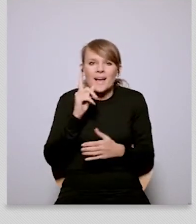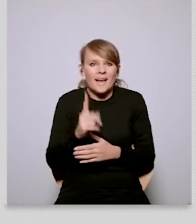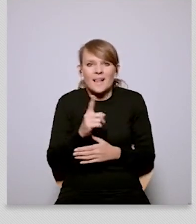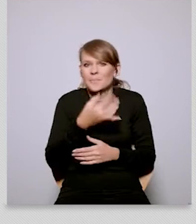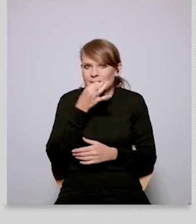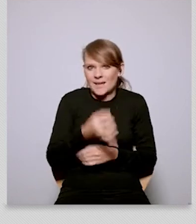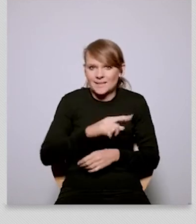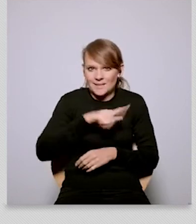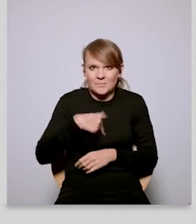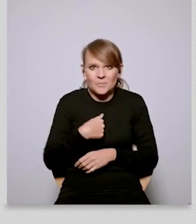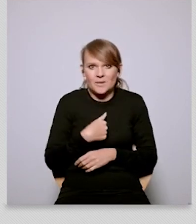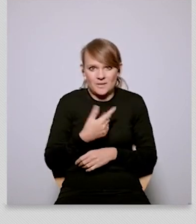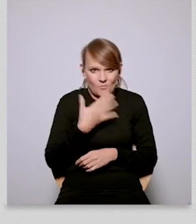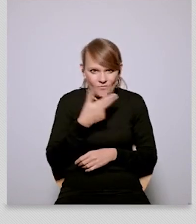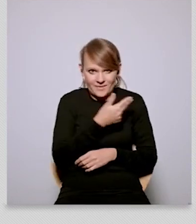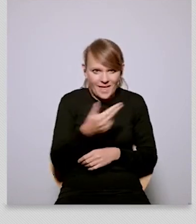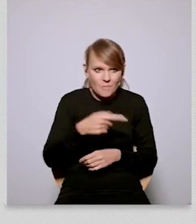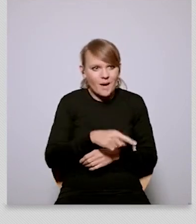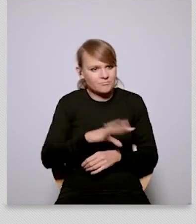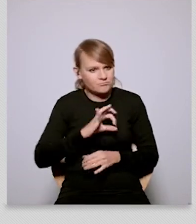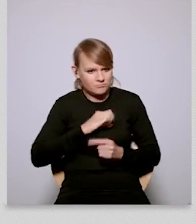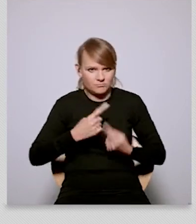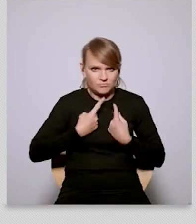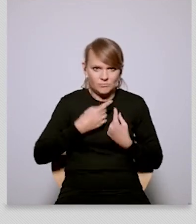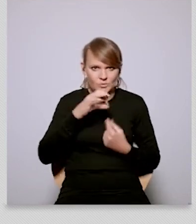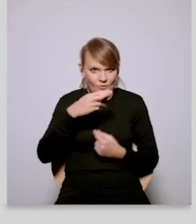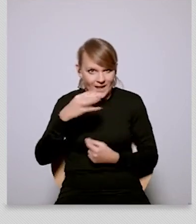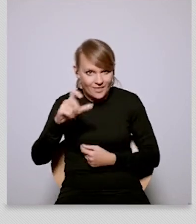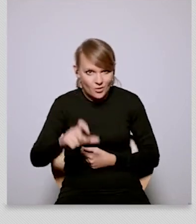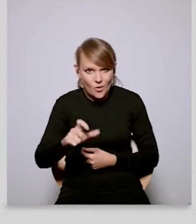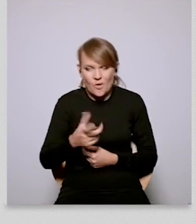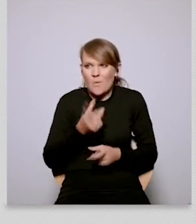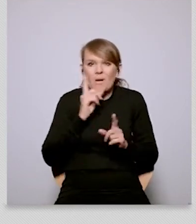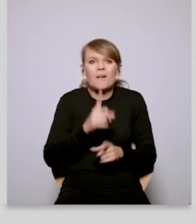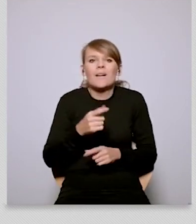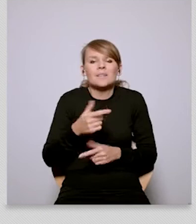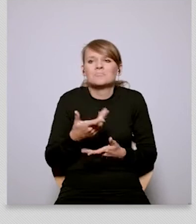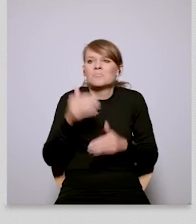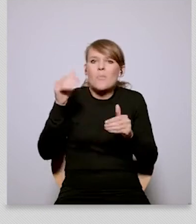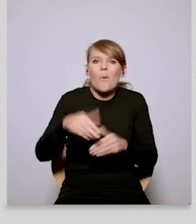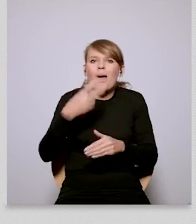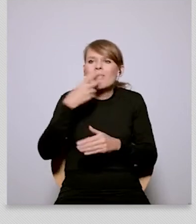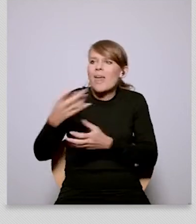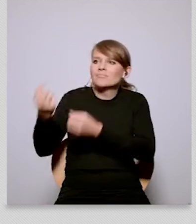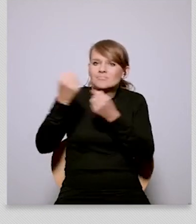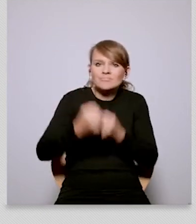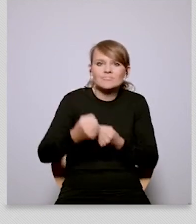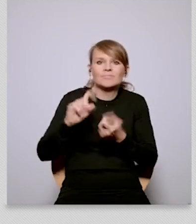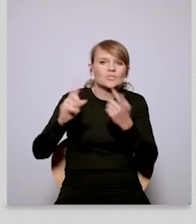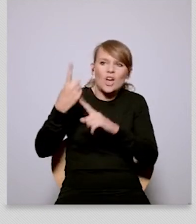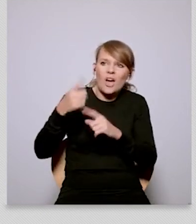pytanie czy mówimy o suwerenności bo w zasadzie możliwość sprowadzania surowców energetycznych czy energii